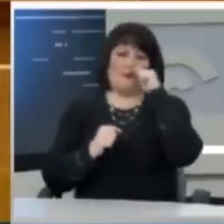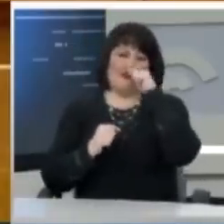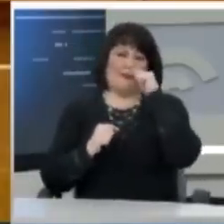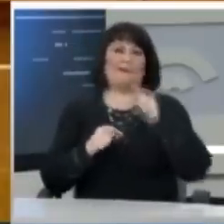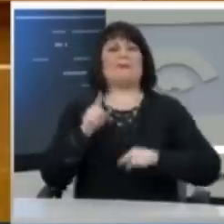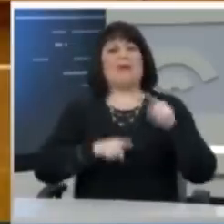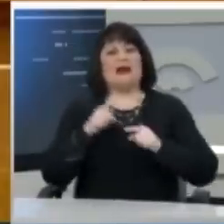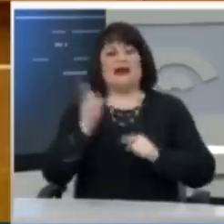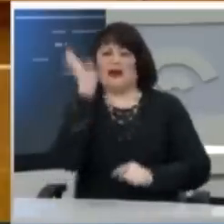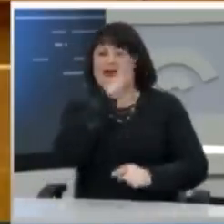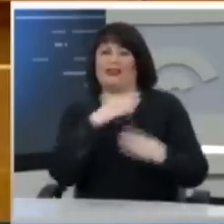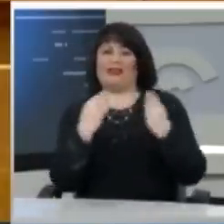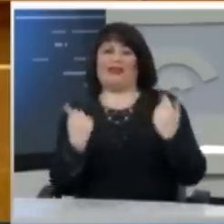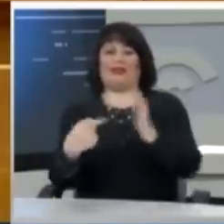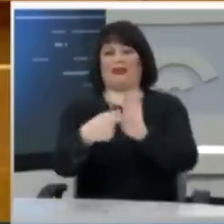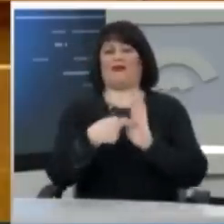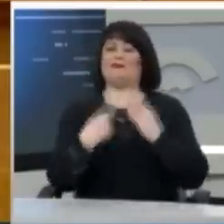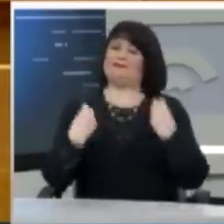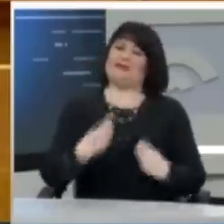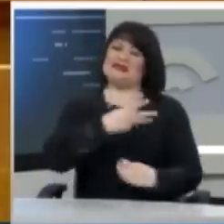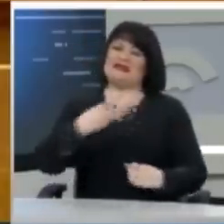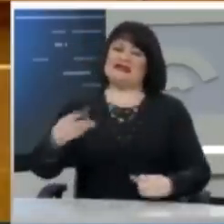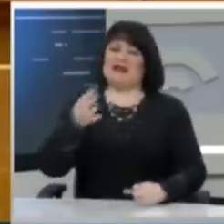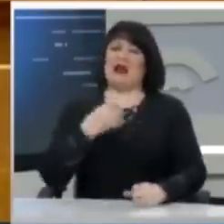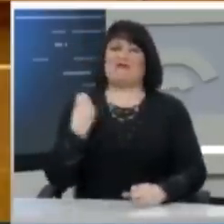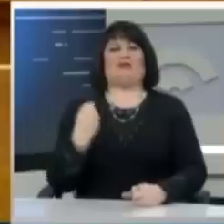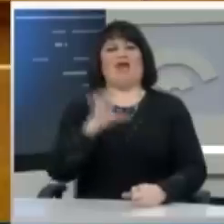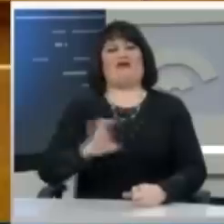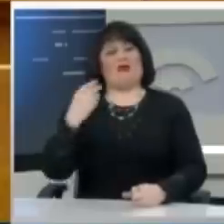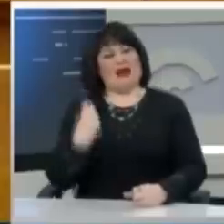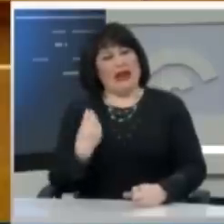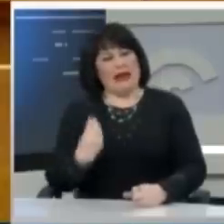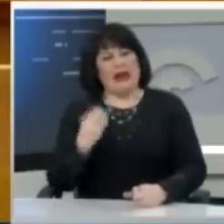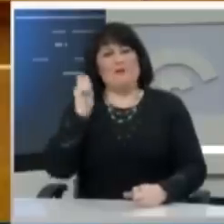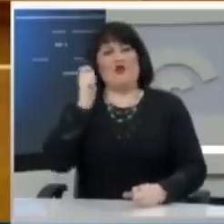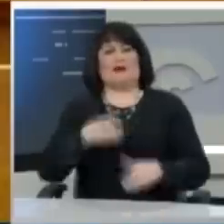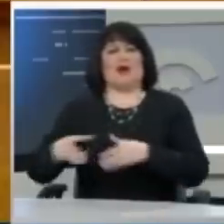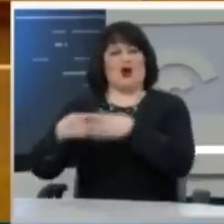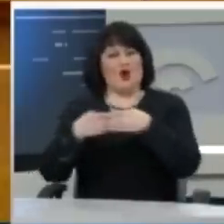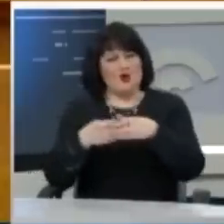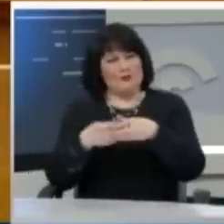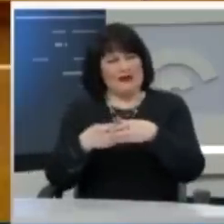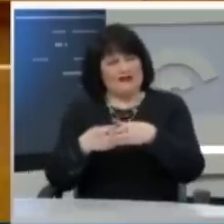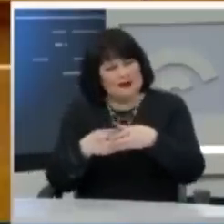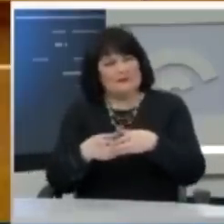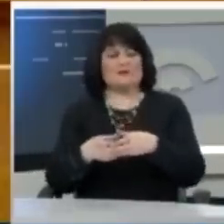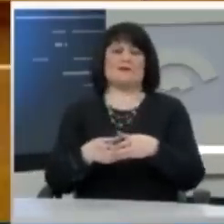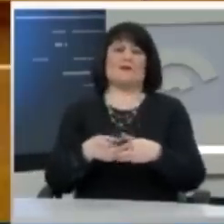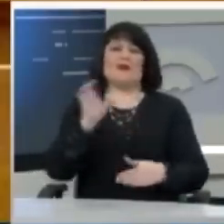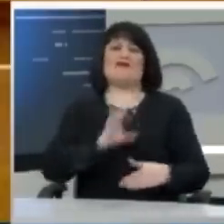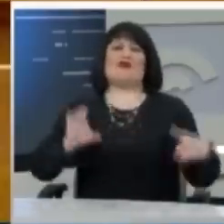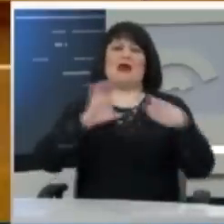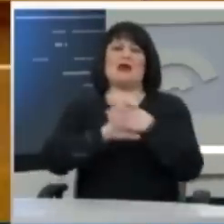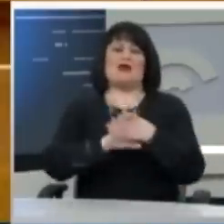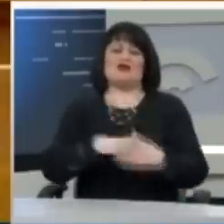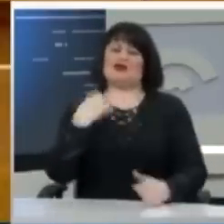να εξοραίσουν τόσο η κυβέρνηση ΣΥΡΙΖΑ, όσο και τα άλλα κόμματα, και από την αρνητική θέση της Ευρωπαϊκής